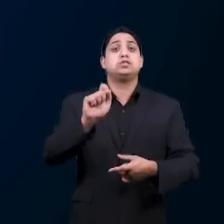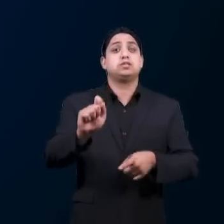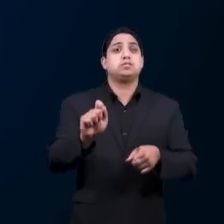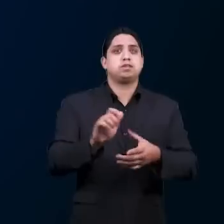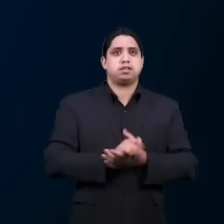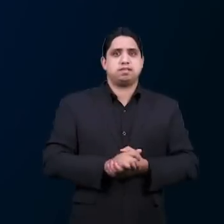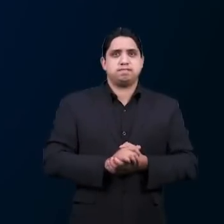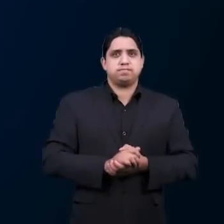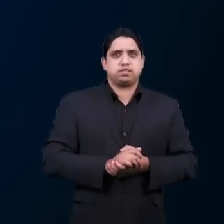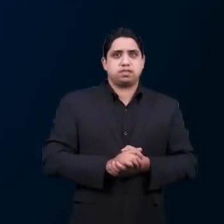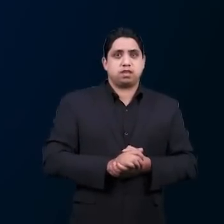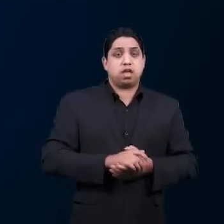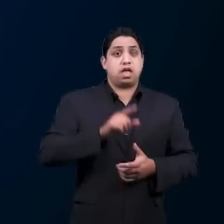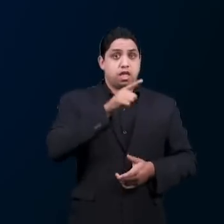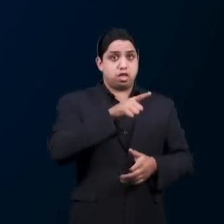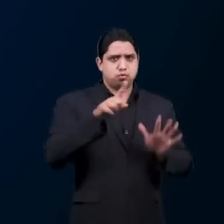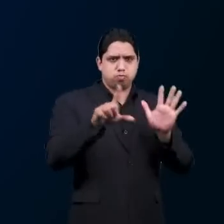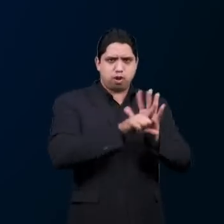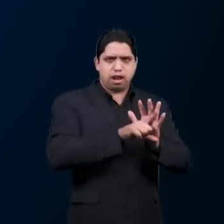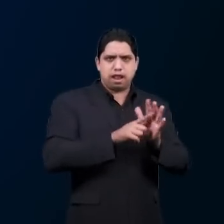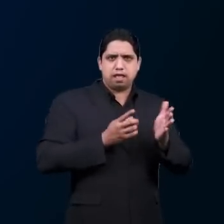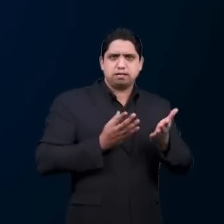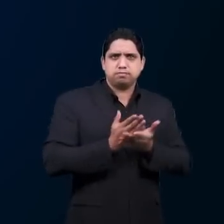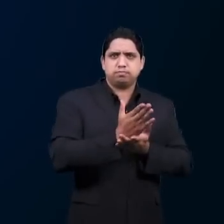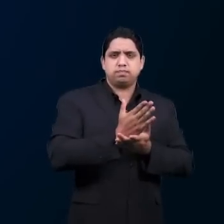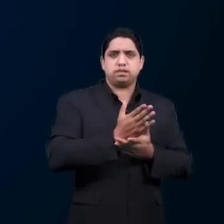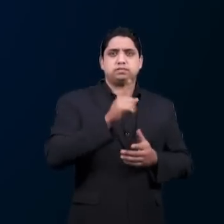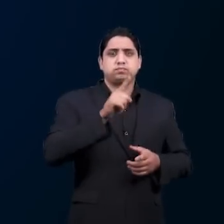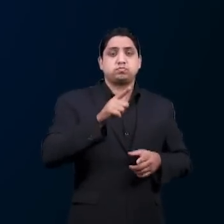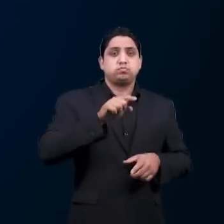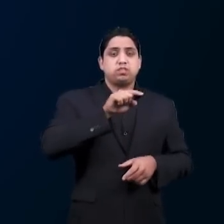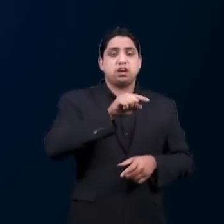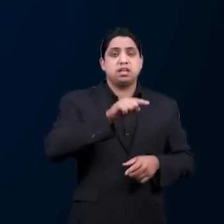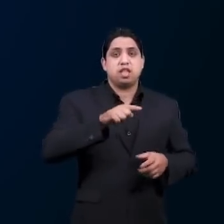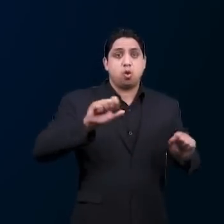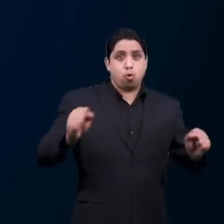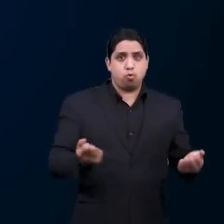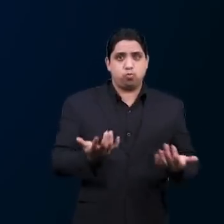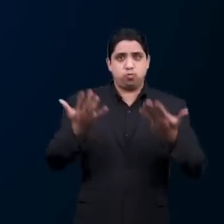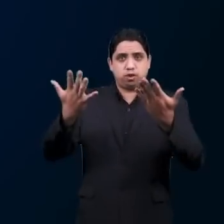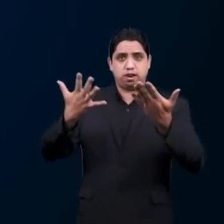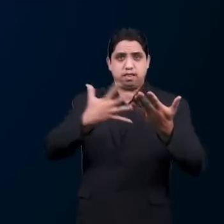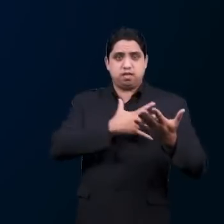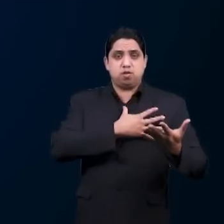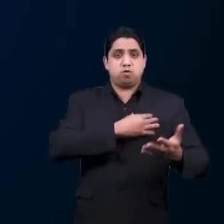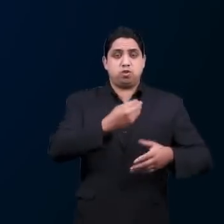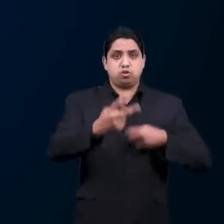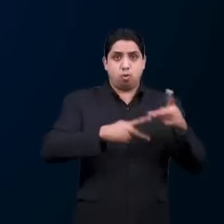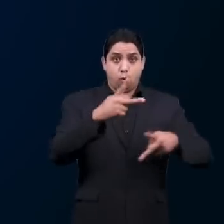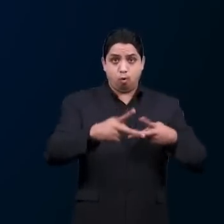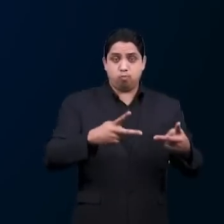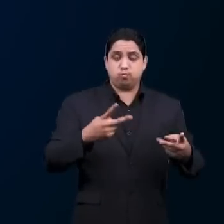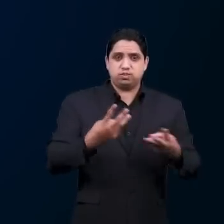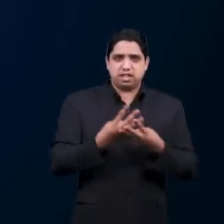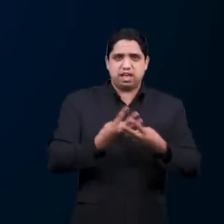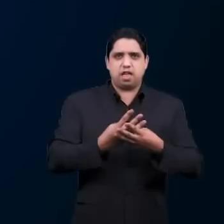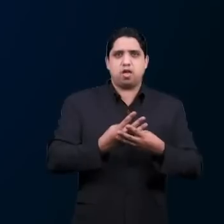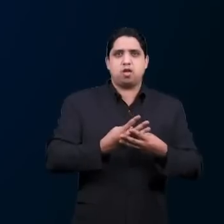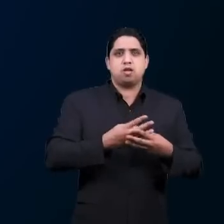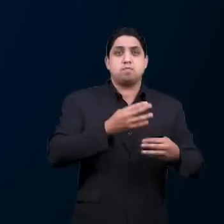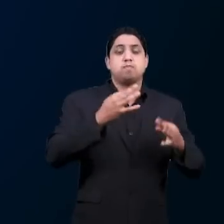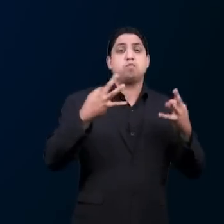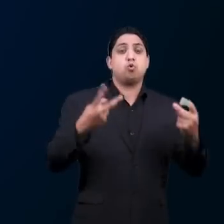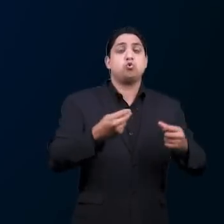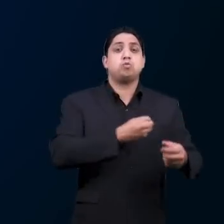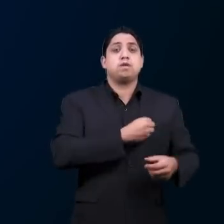34. « Ce sera pour vous une loi perpétuelle, il se fera une fois chaque année l'expiation pour les enfants